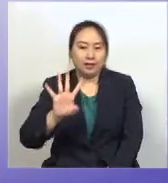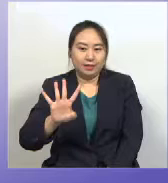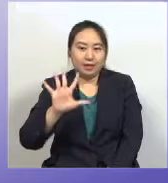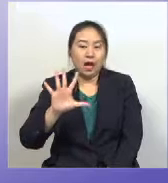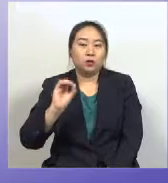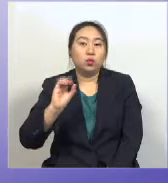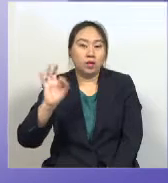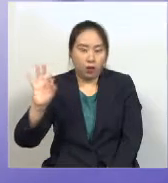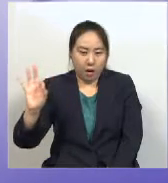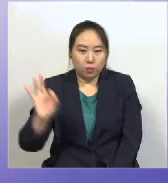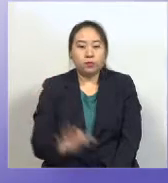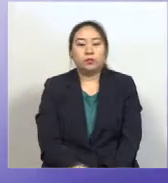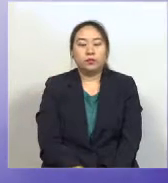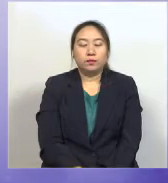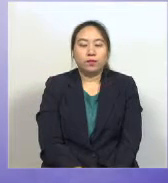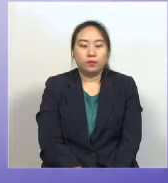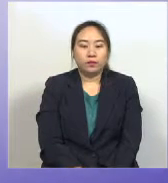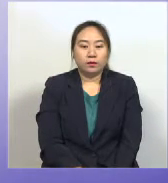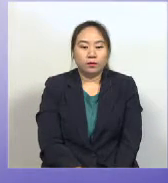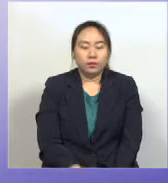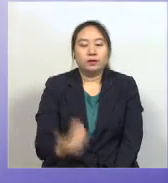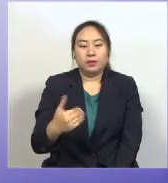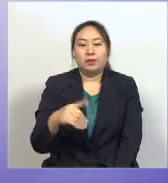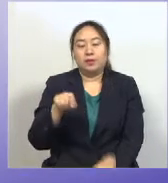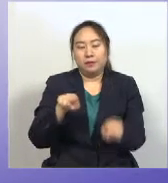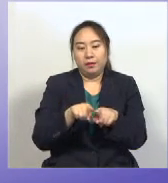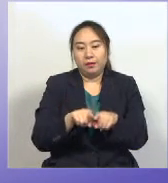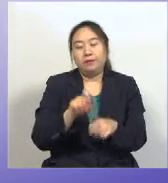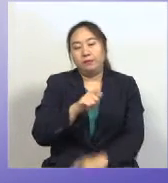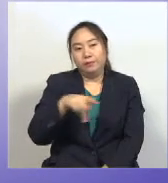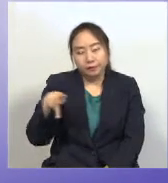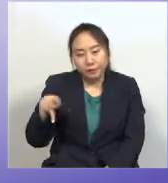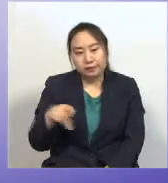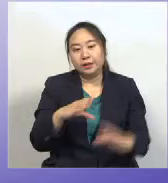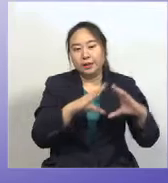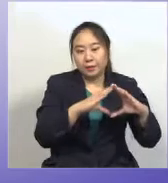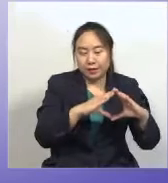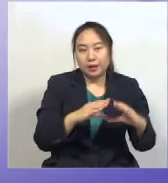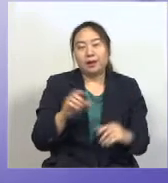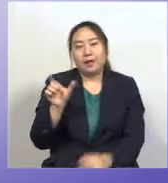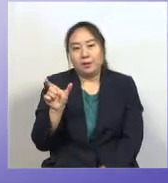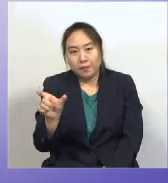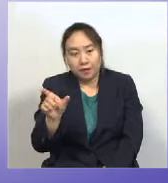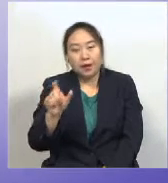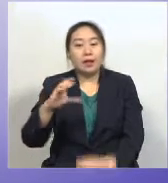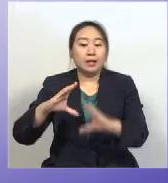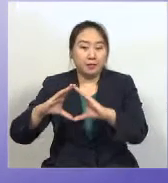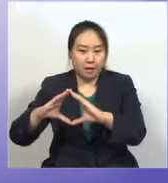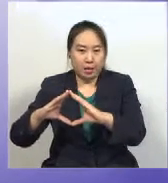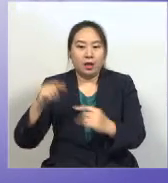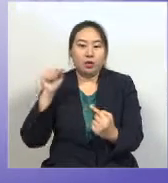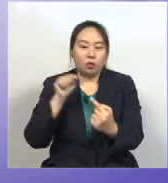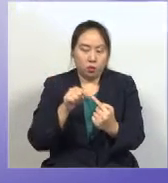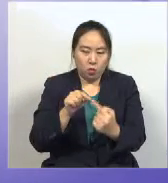454-5099ทุกเครือข่ายค่ะรวมไปถึง SCB Easy App แล้วก็ SCB ATM นะคะสามารถบริจาคได้ผ่านเม